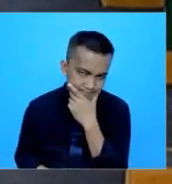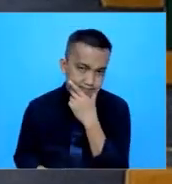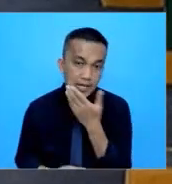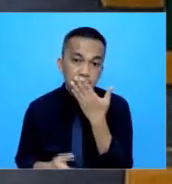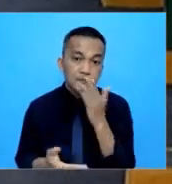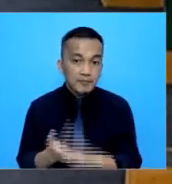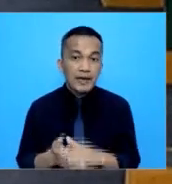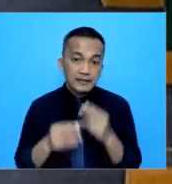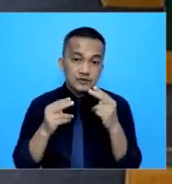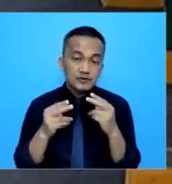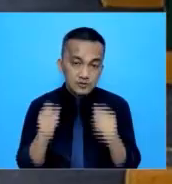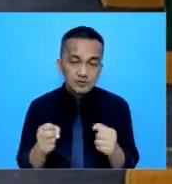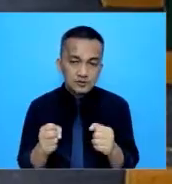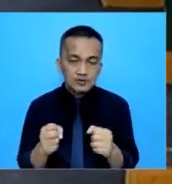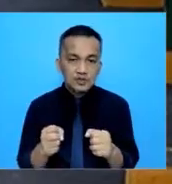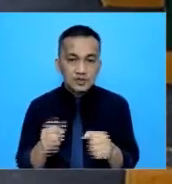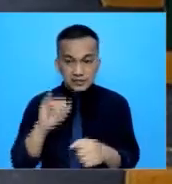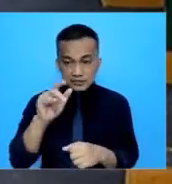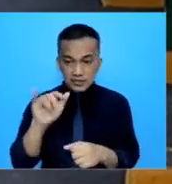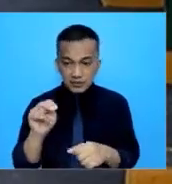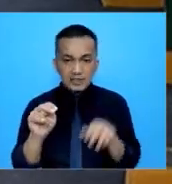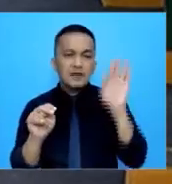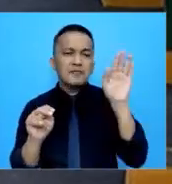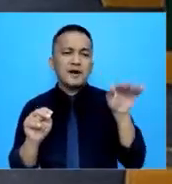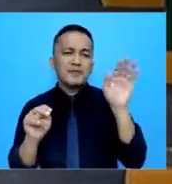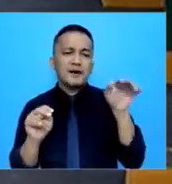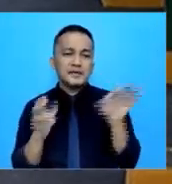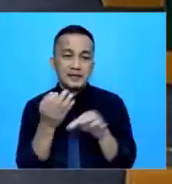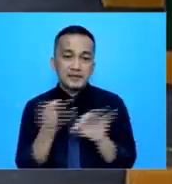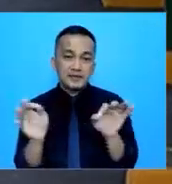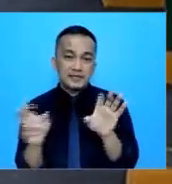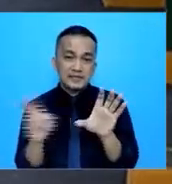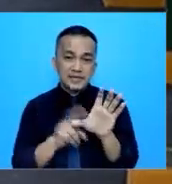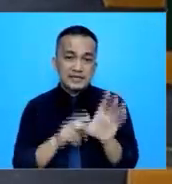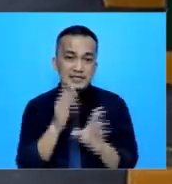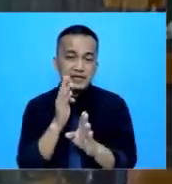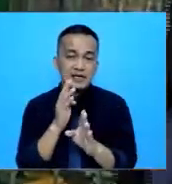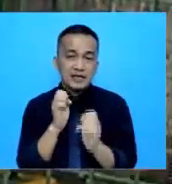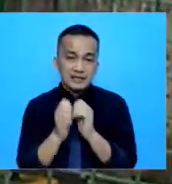ng Enero, goodbye na sa libreng sakay dito sa EDSA Busway.